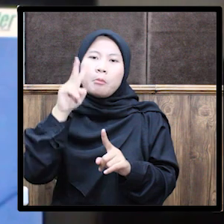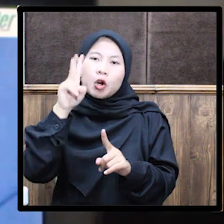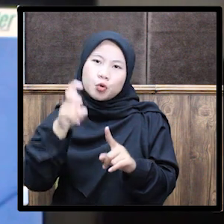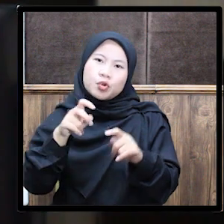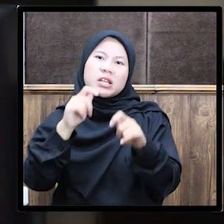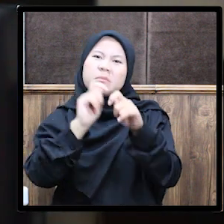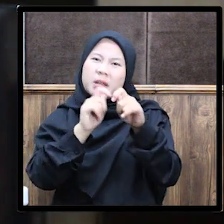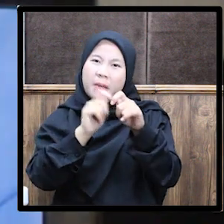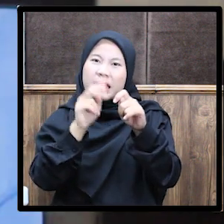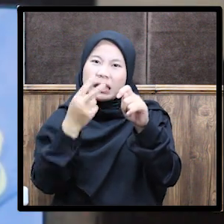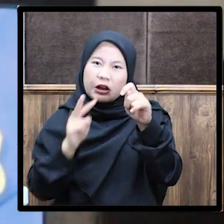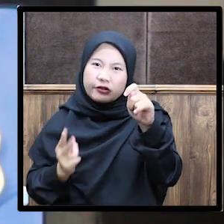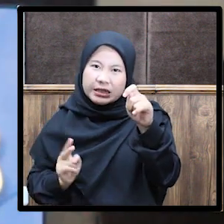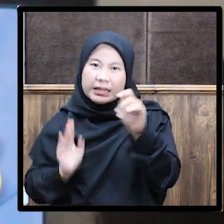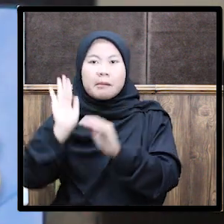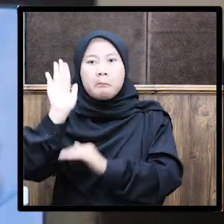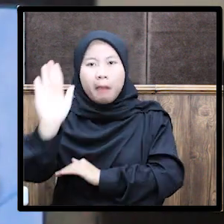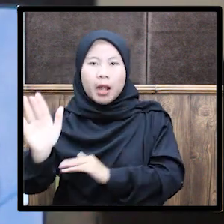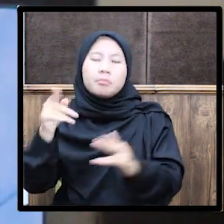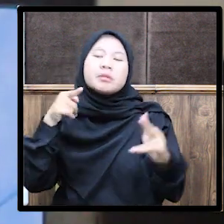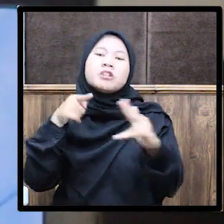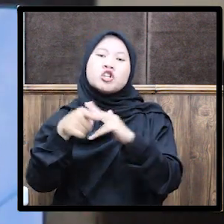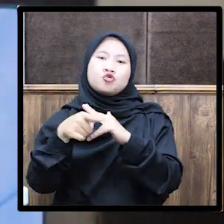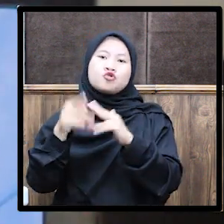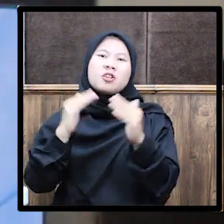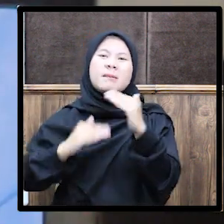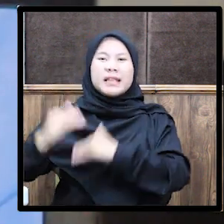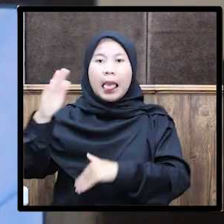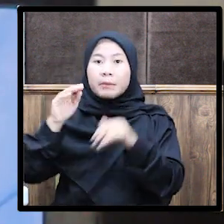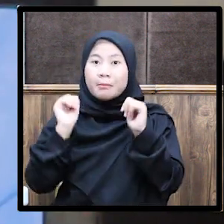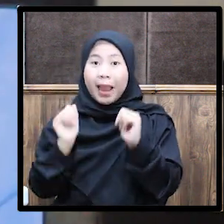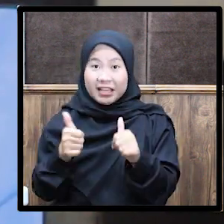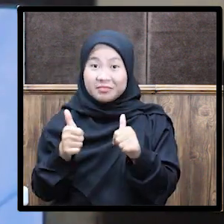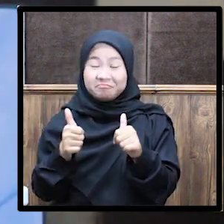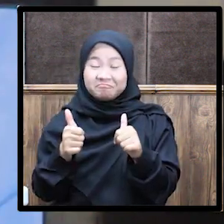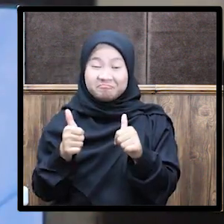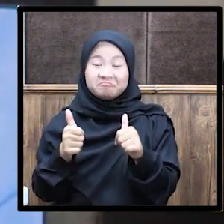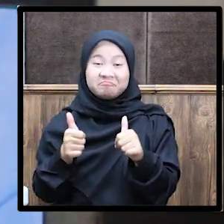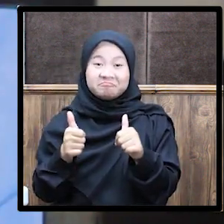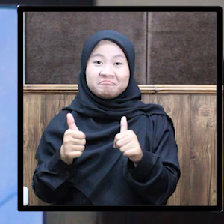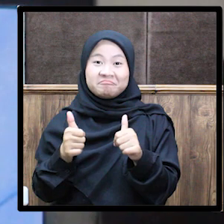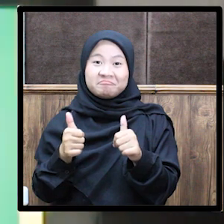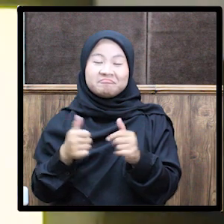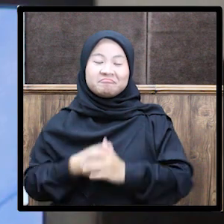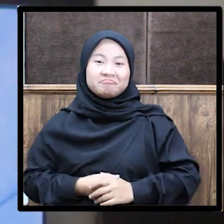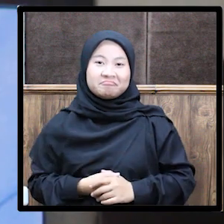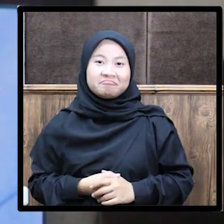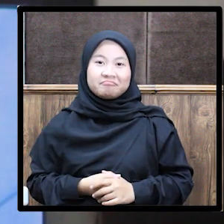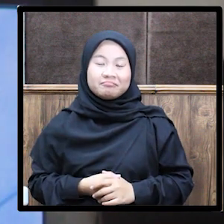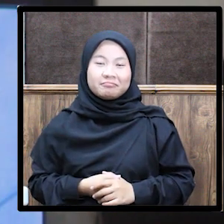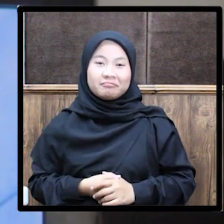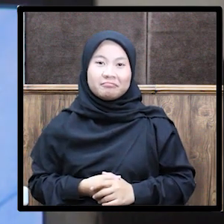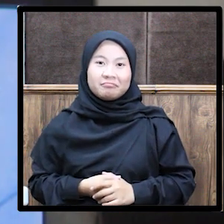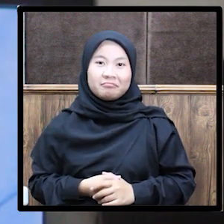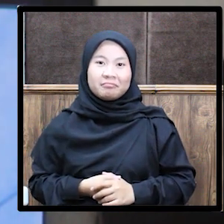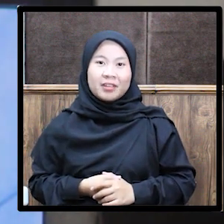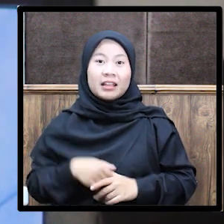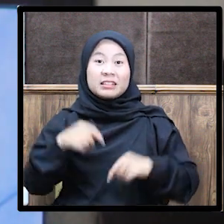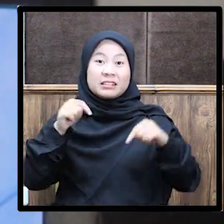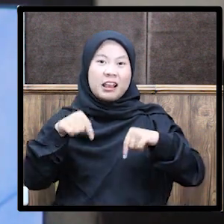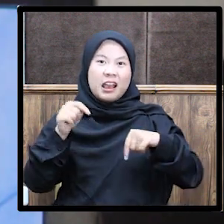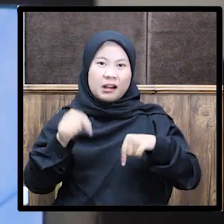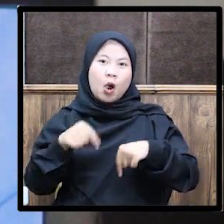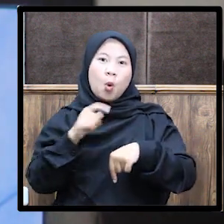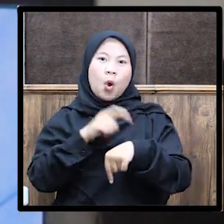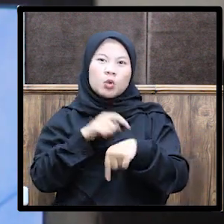ke depan untuk pemilu agar lebih baik lagi gitu. Terutama di sisa waktu yang ada ini, di sedang apa, tinggal menghitung hari,